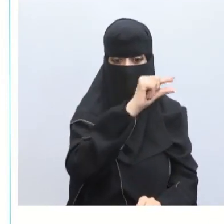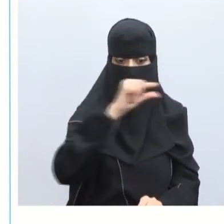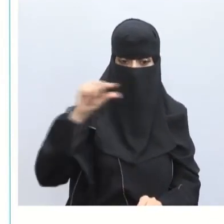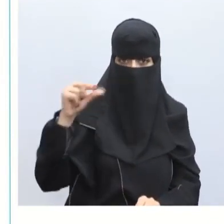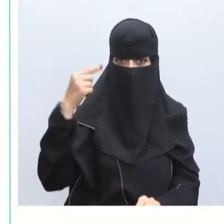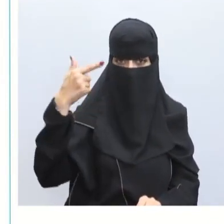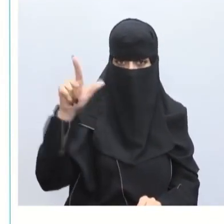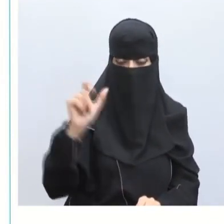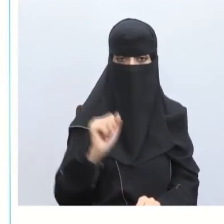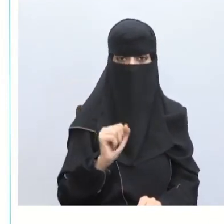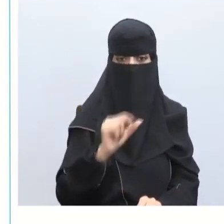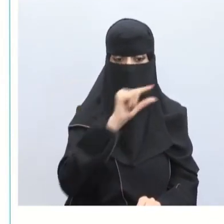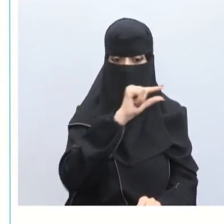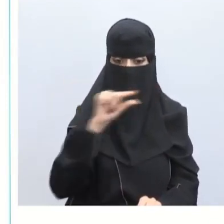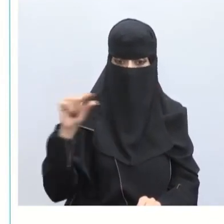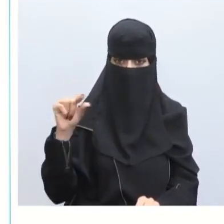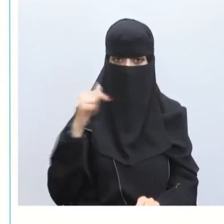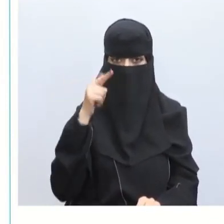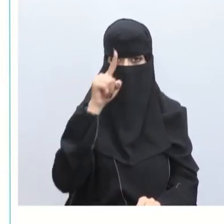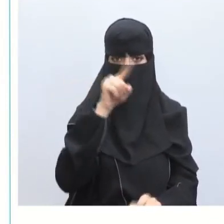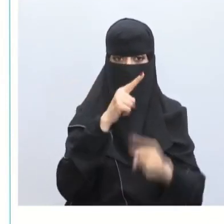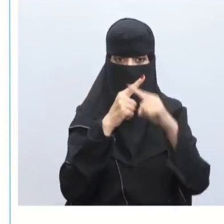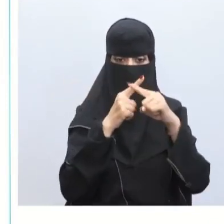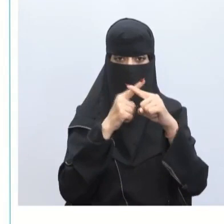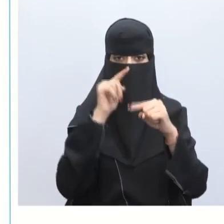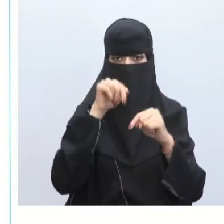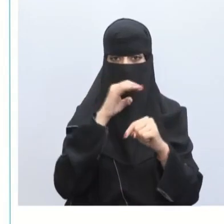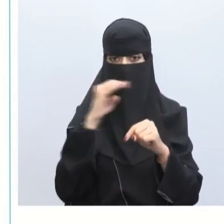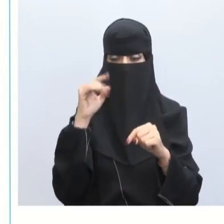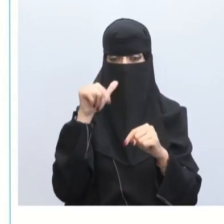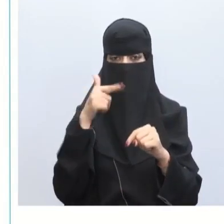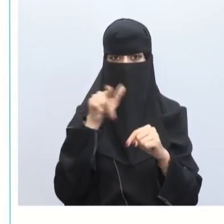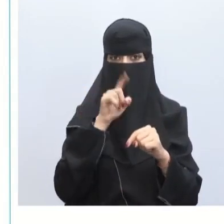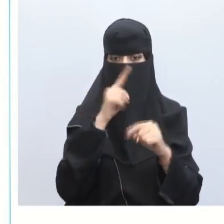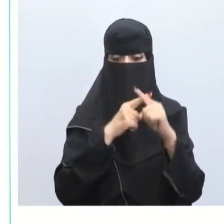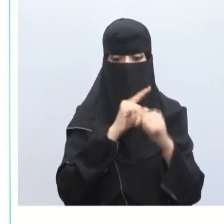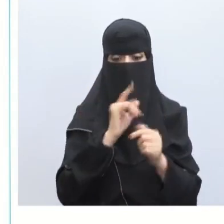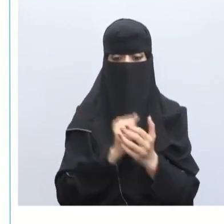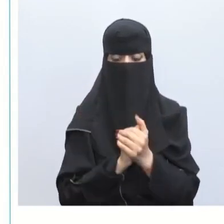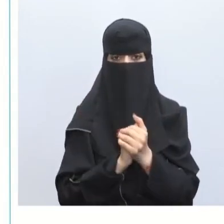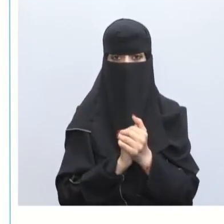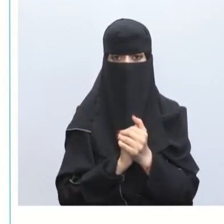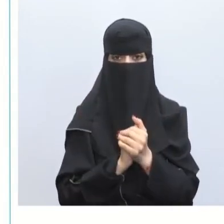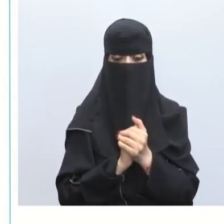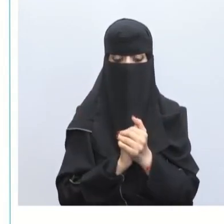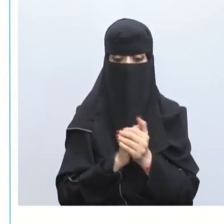امام العباره الصحيحه وعلامه خطا امام العباره غير